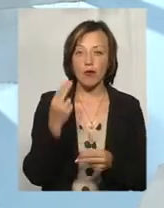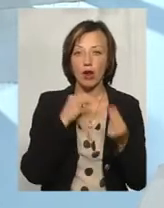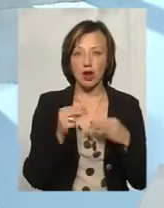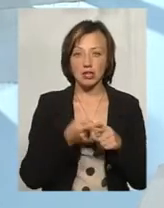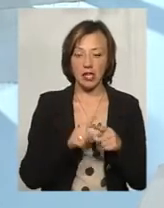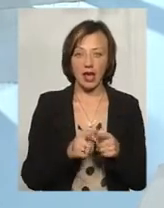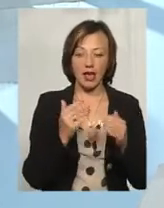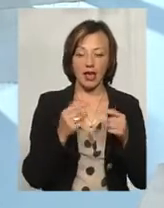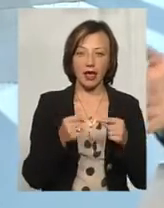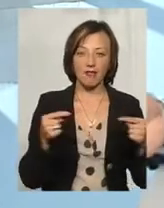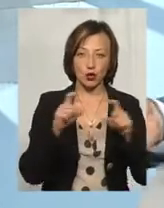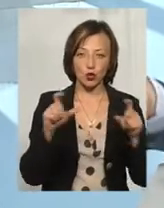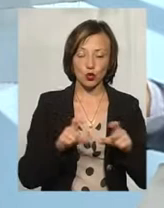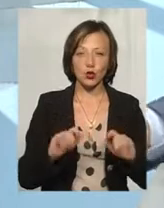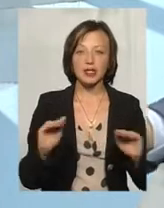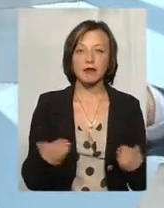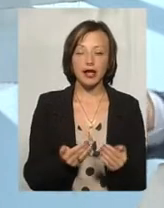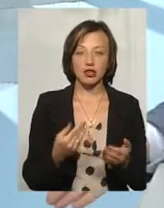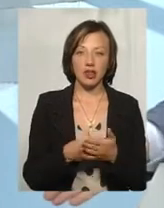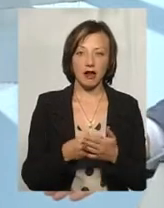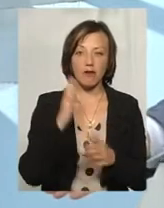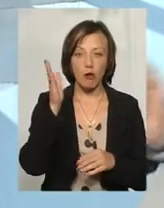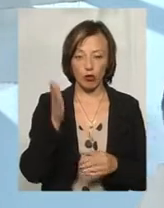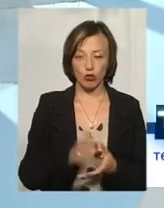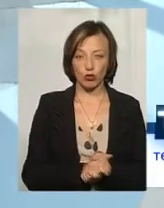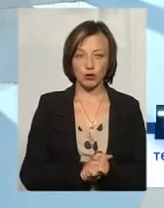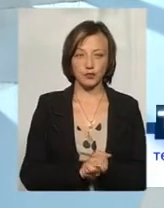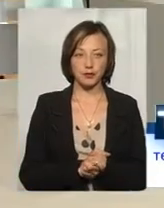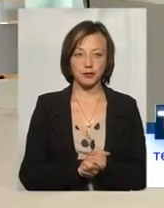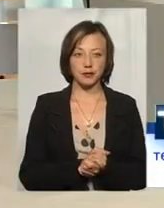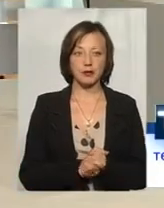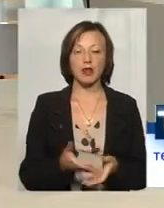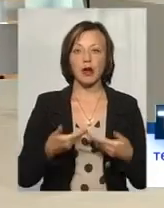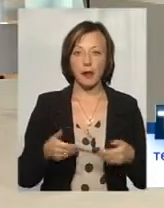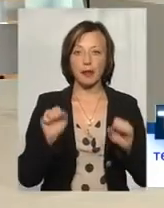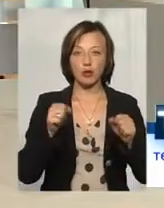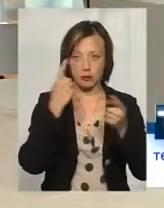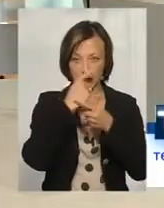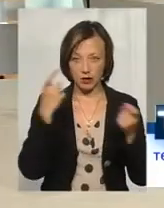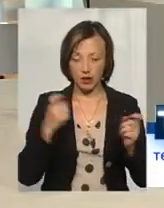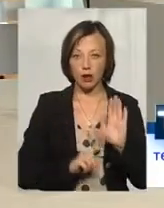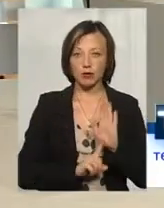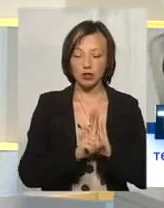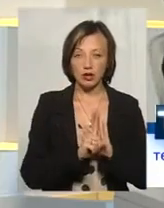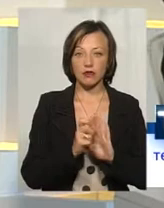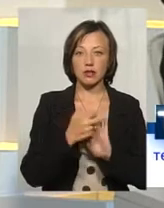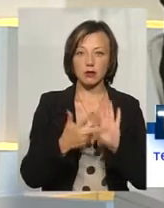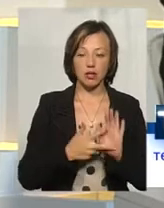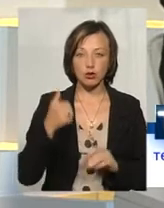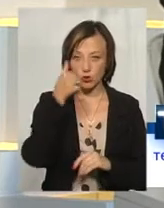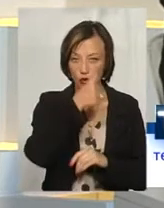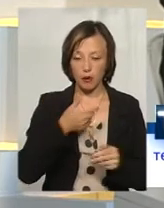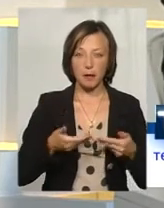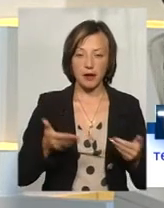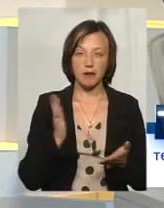цієї інфраструктури і зменшення тарифів в майбутньому. Тобто ми можемо анонсувати, що на початок 2018 року